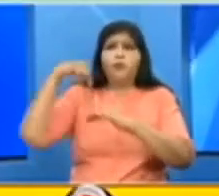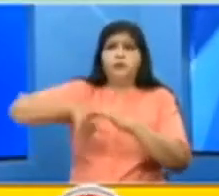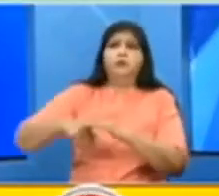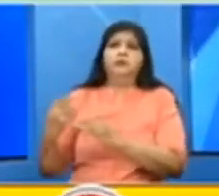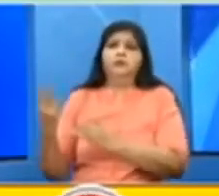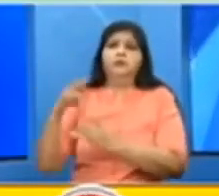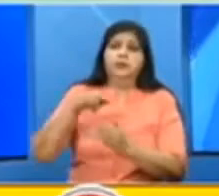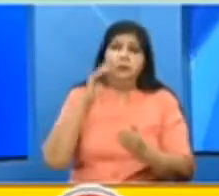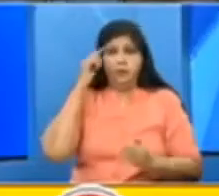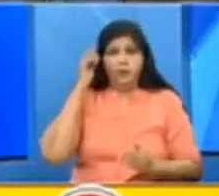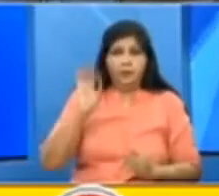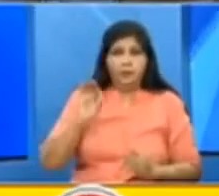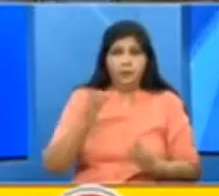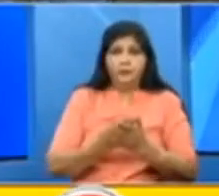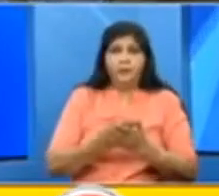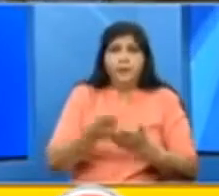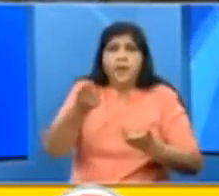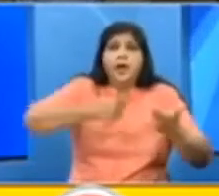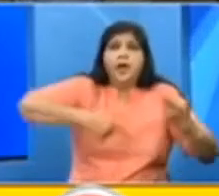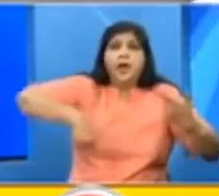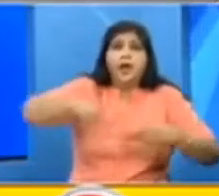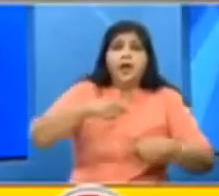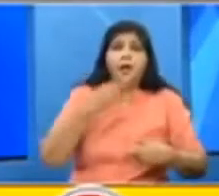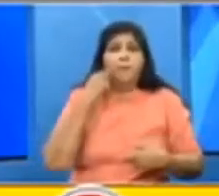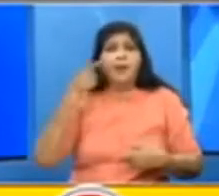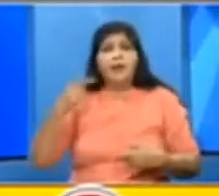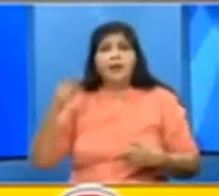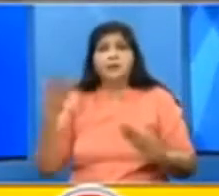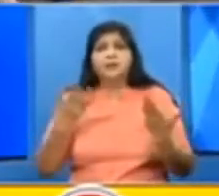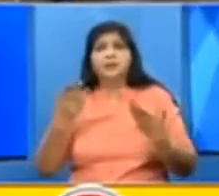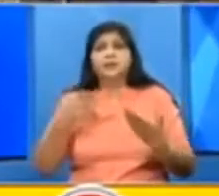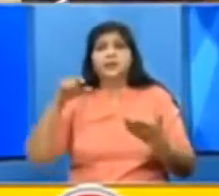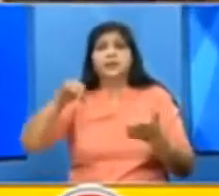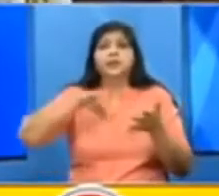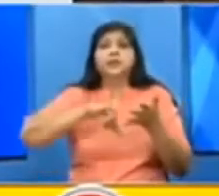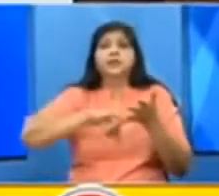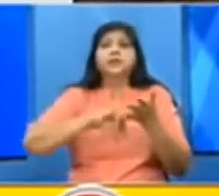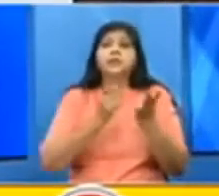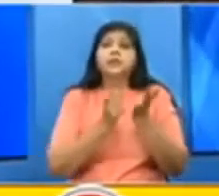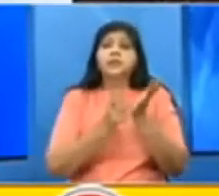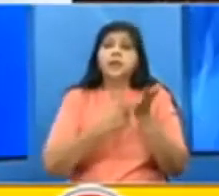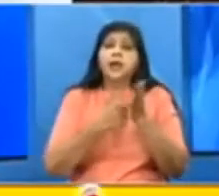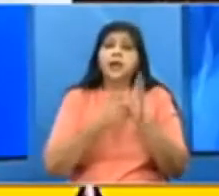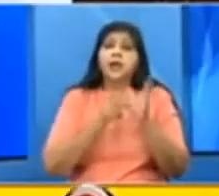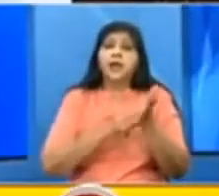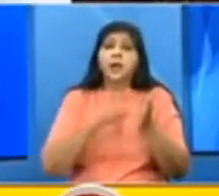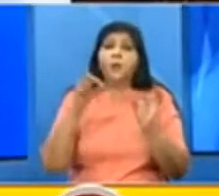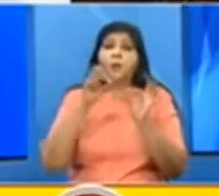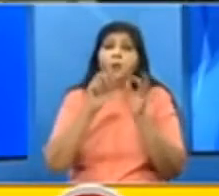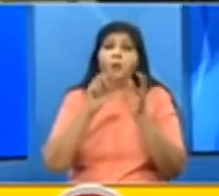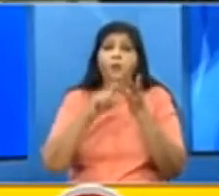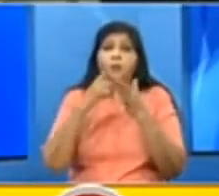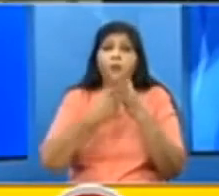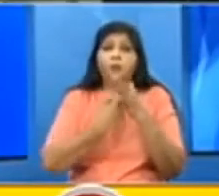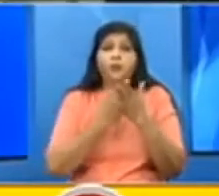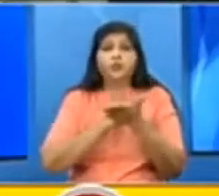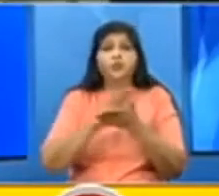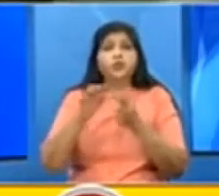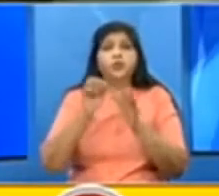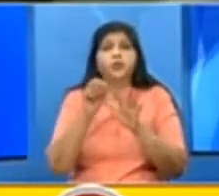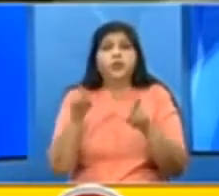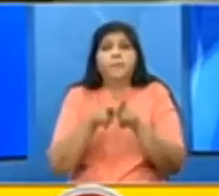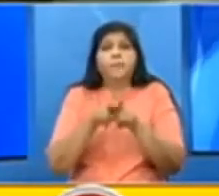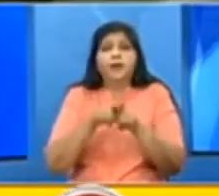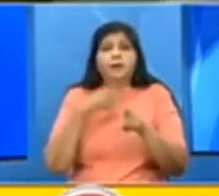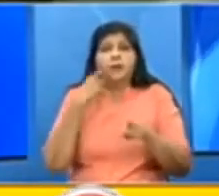हैं, वहां की आम भाषाओं में से एक सरनामी भी भोजपुरी की ही एक बोली है।